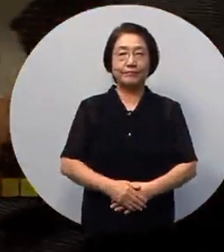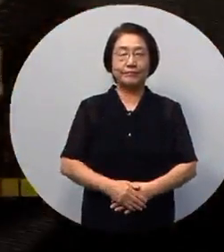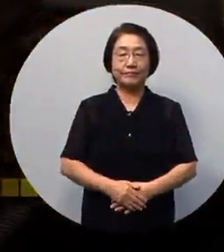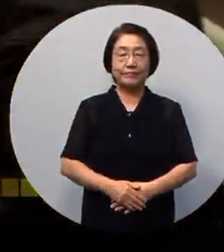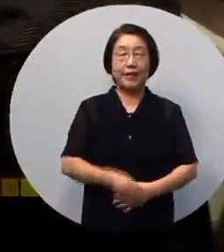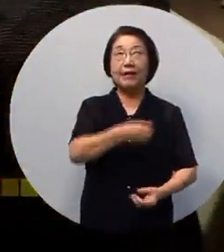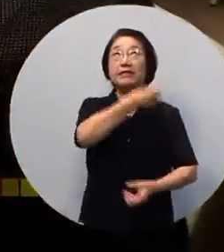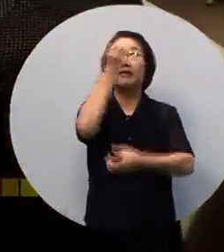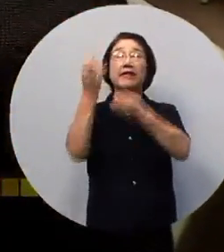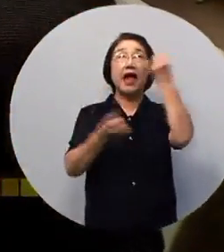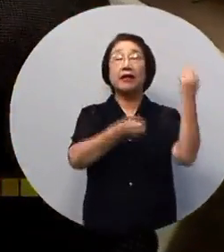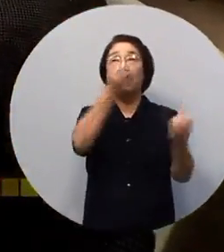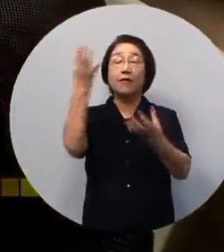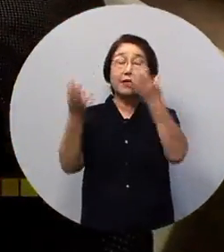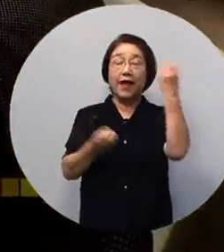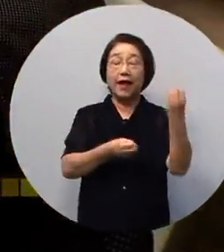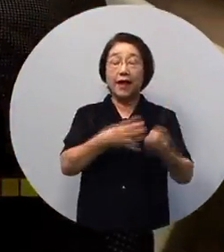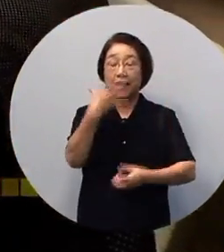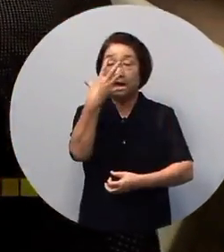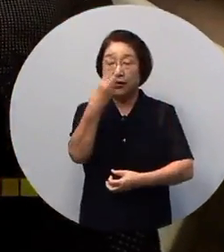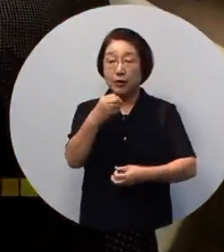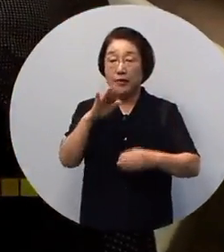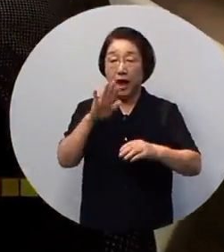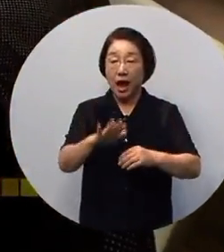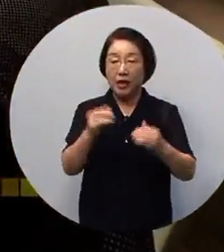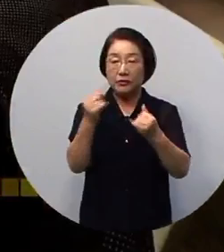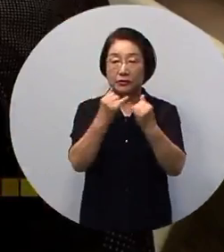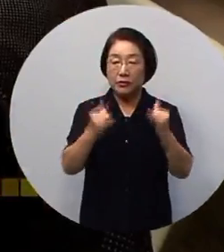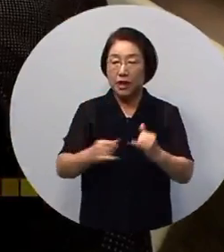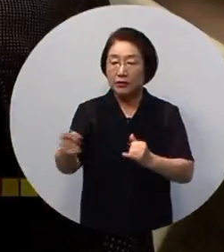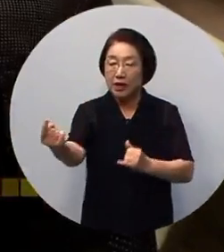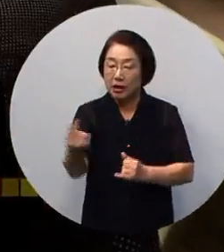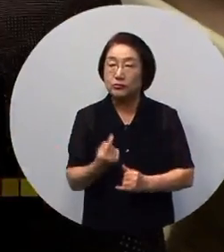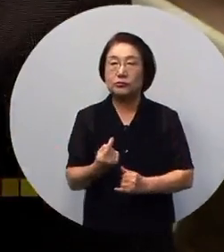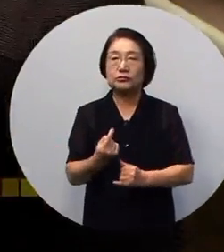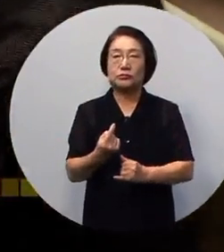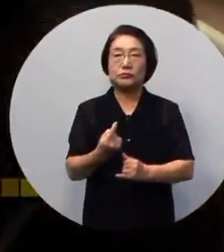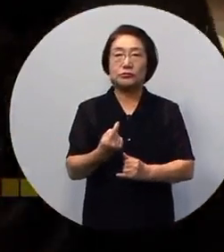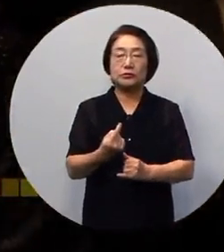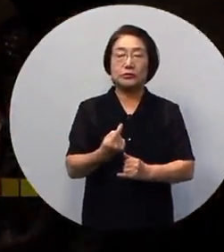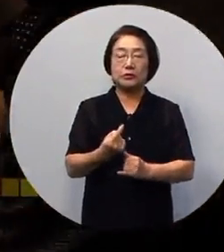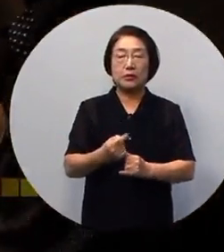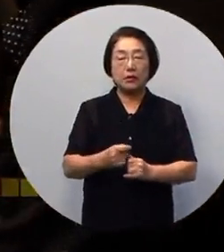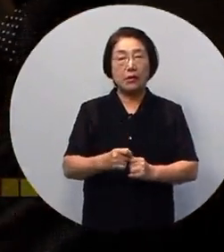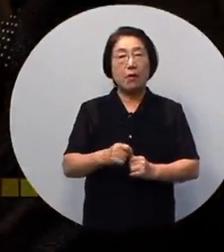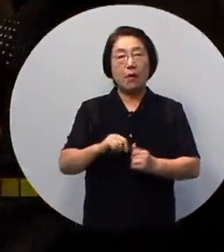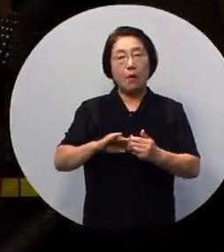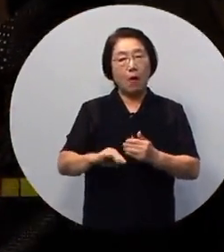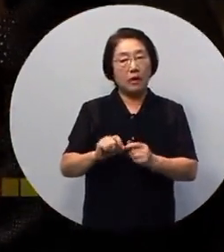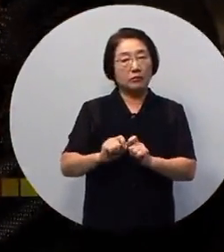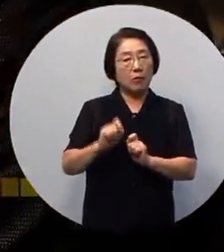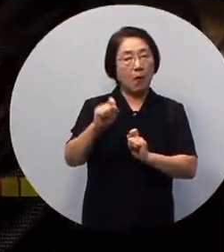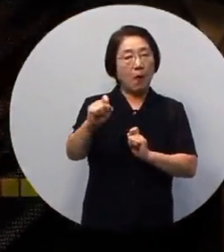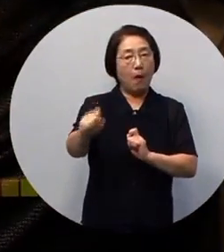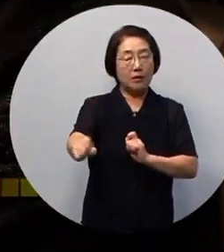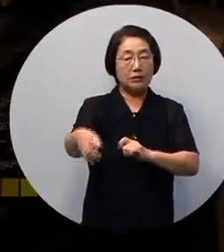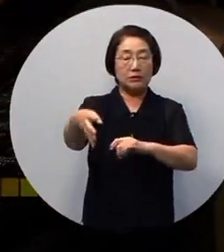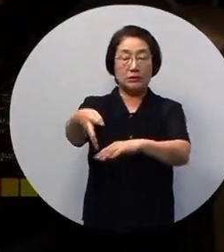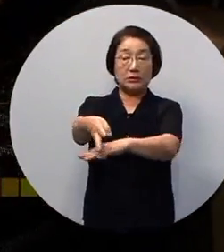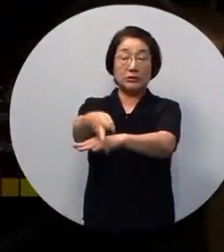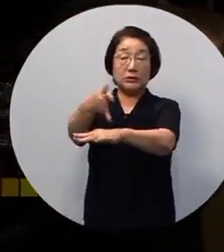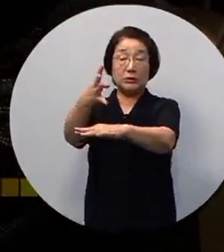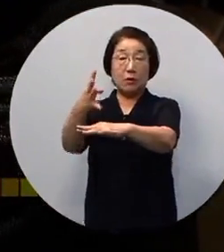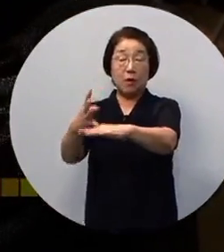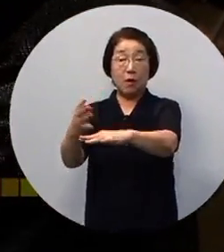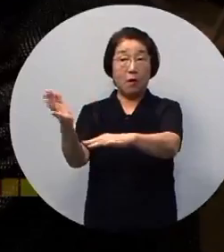って言って、来てくださったんです。 結構地域的に遠くみたいな。 もう全然もう他県とかどこでもなくて、四国の方から